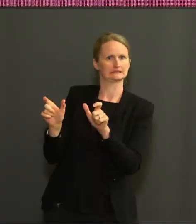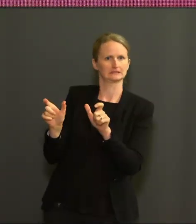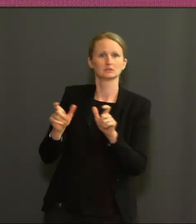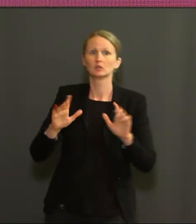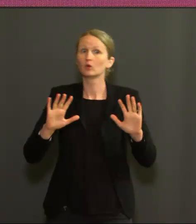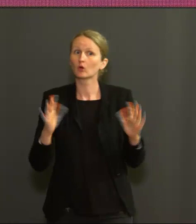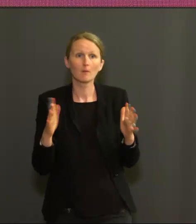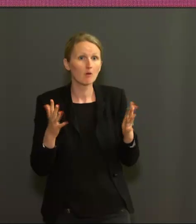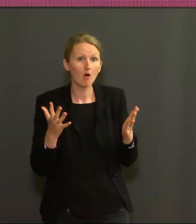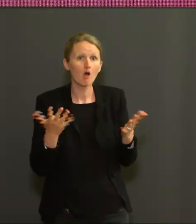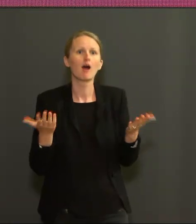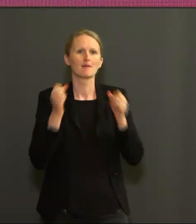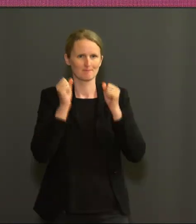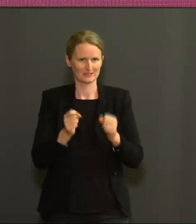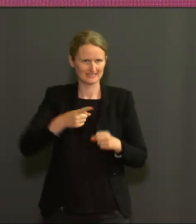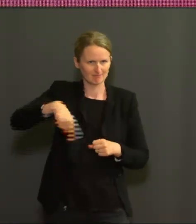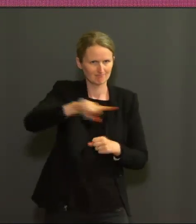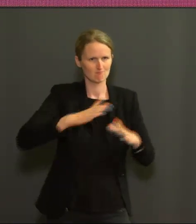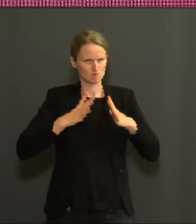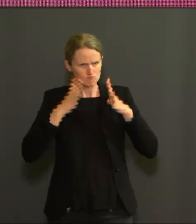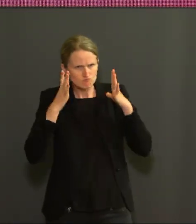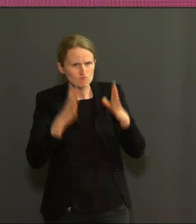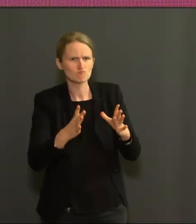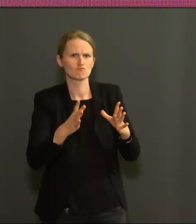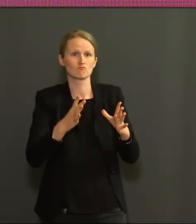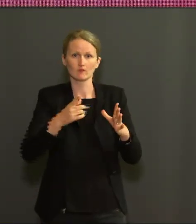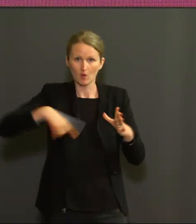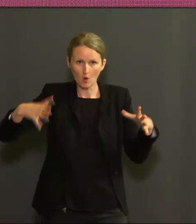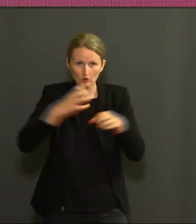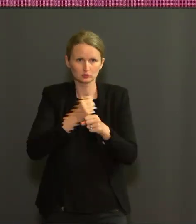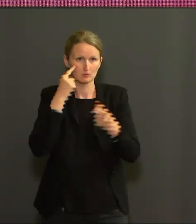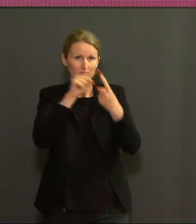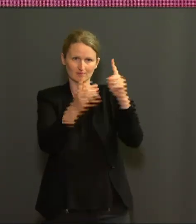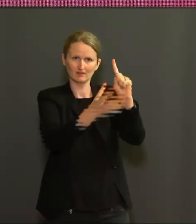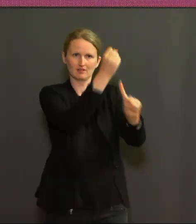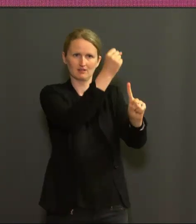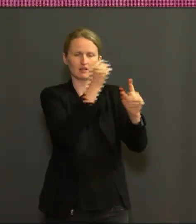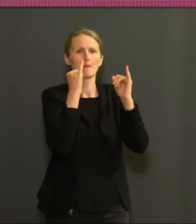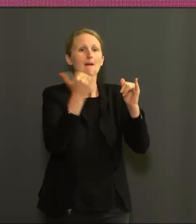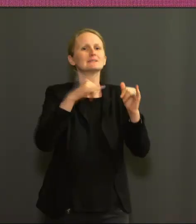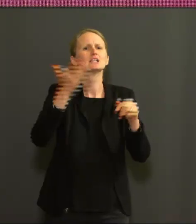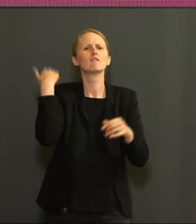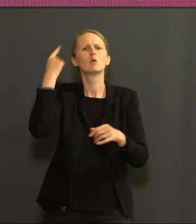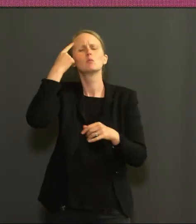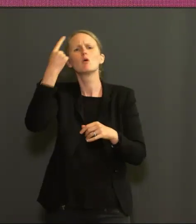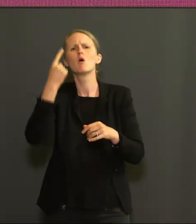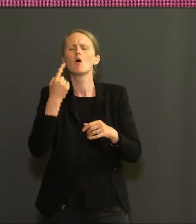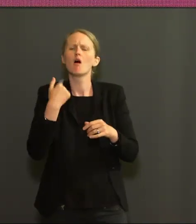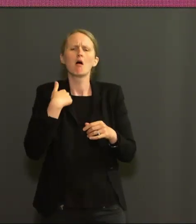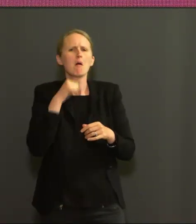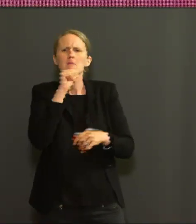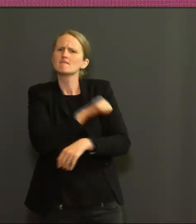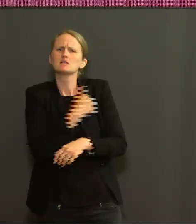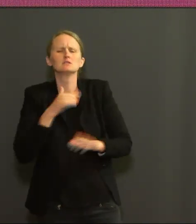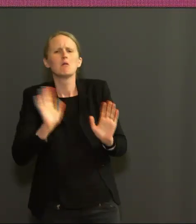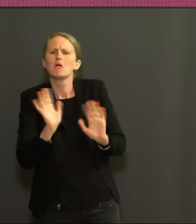à relever ce défi, même si vous vous y refusiez il y a encore quelques semaines. Les